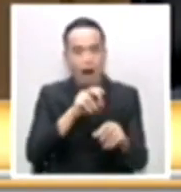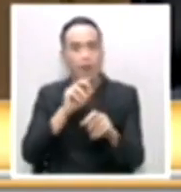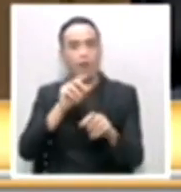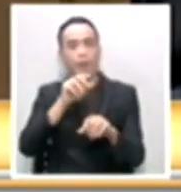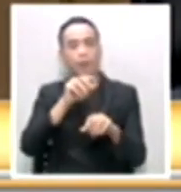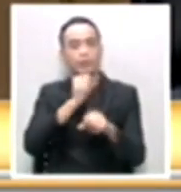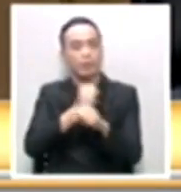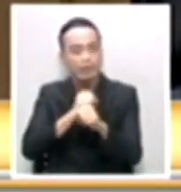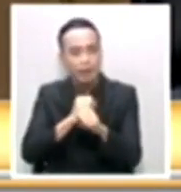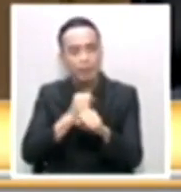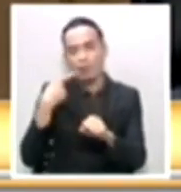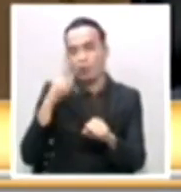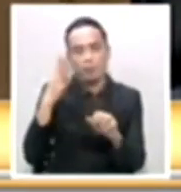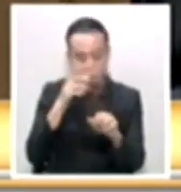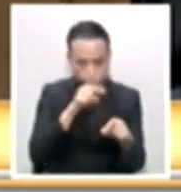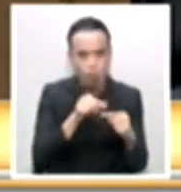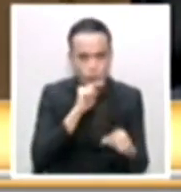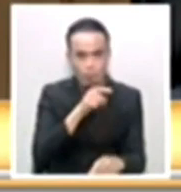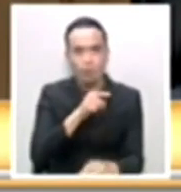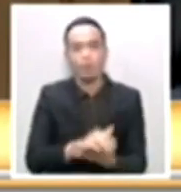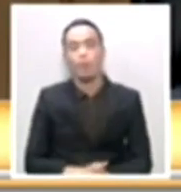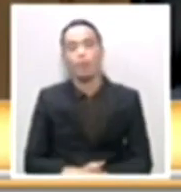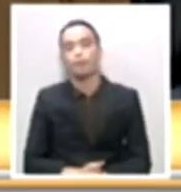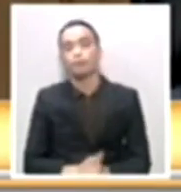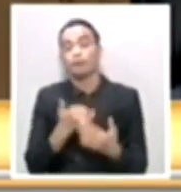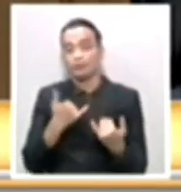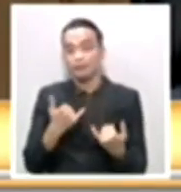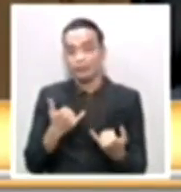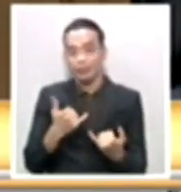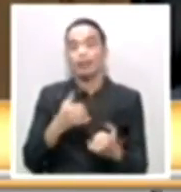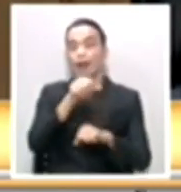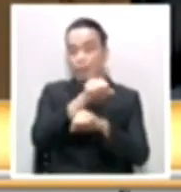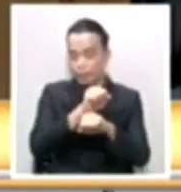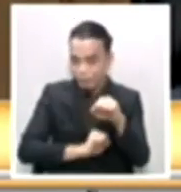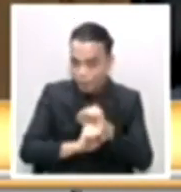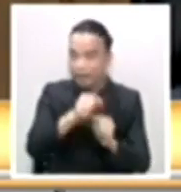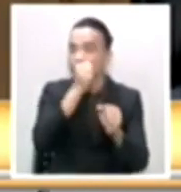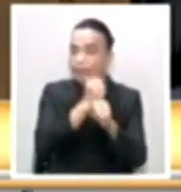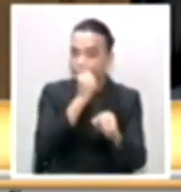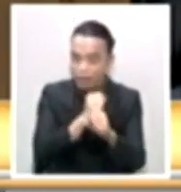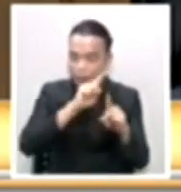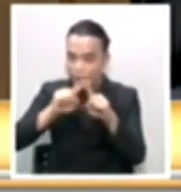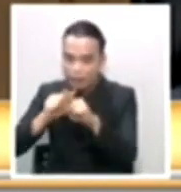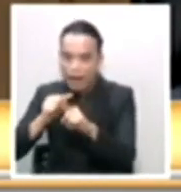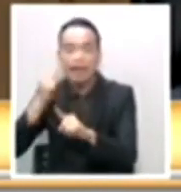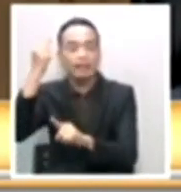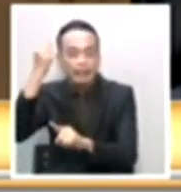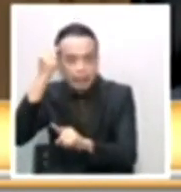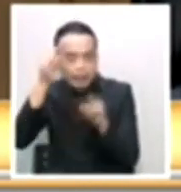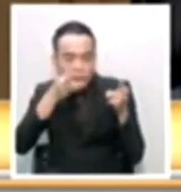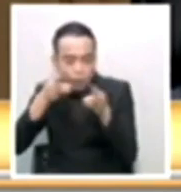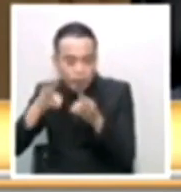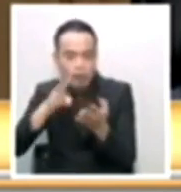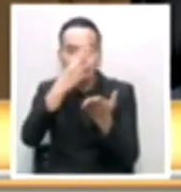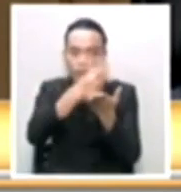เอียดนะครับสรุปว่าการดำเนินการนั้นได้ใช้หลักวิชาการดำเนินการนะ